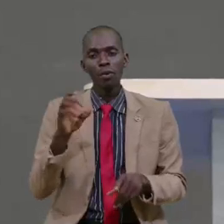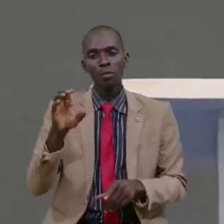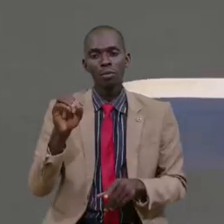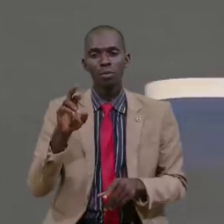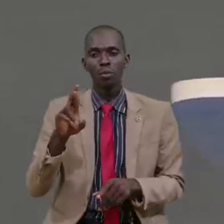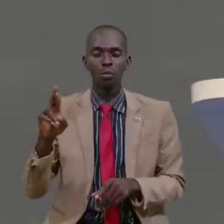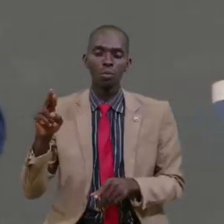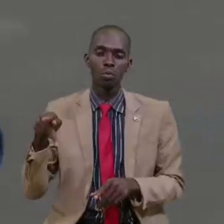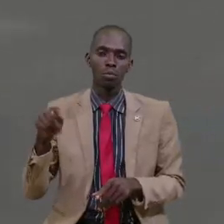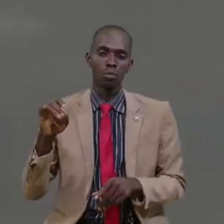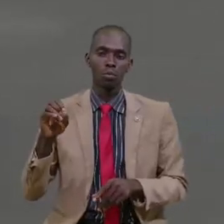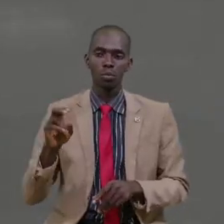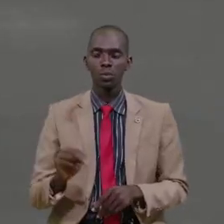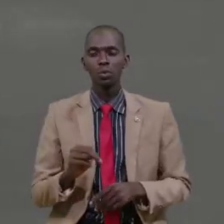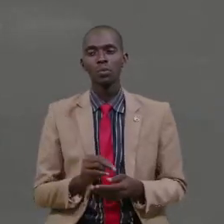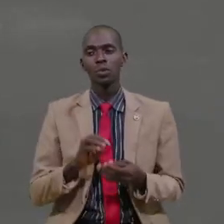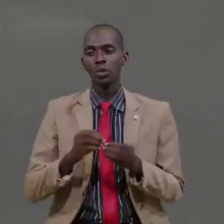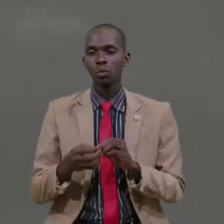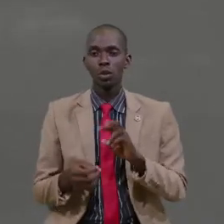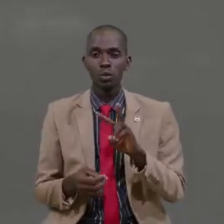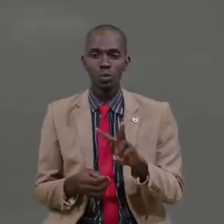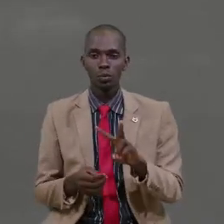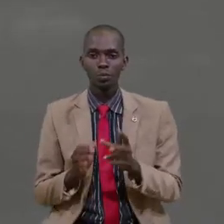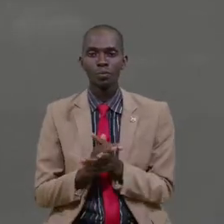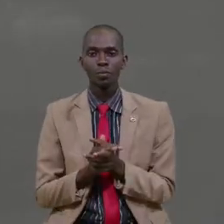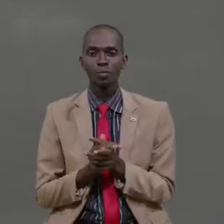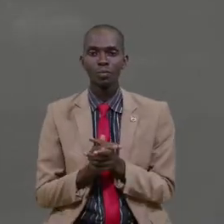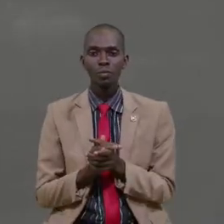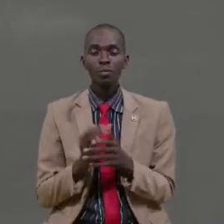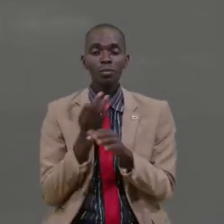de la servitude, de la corruption. Deuxièmement,